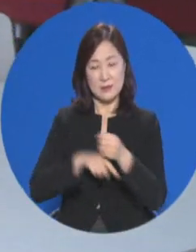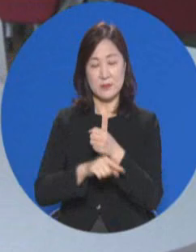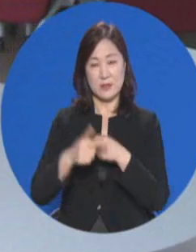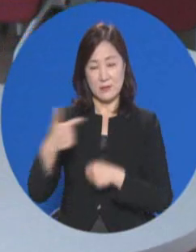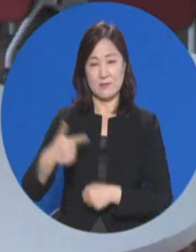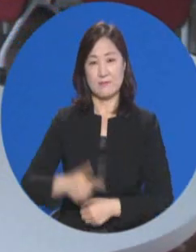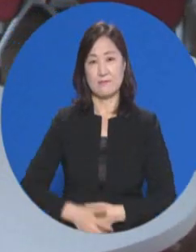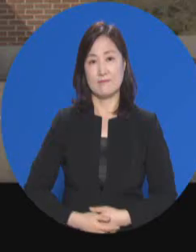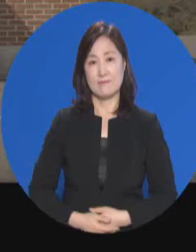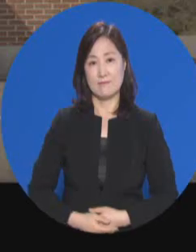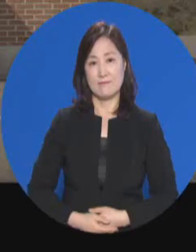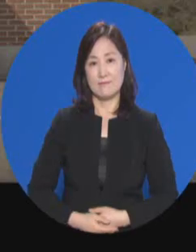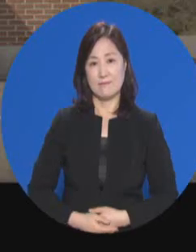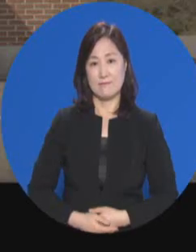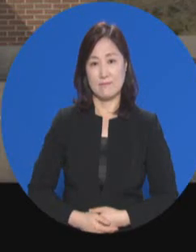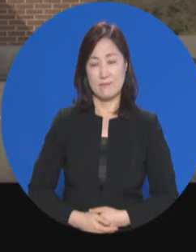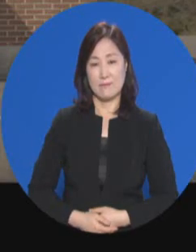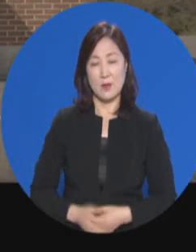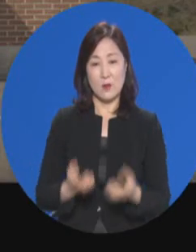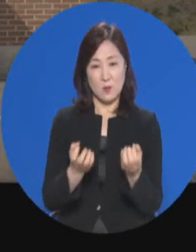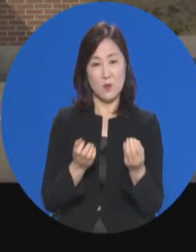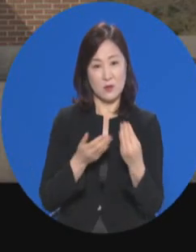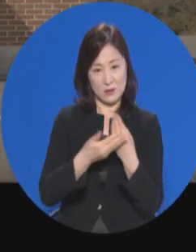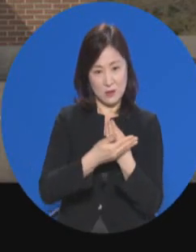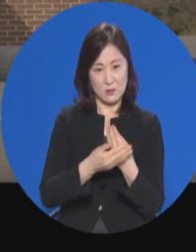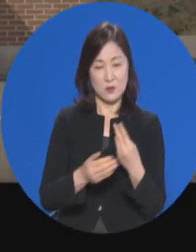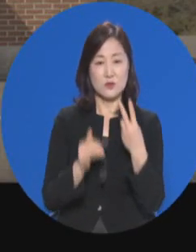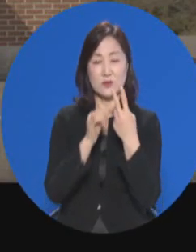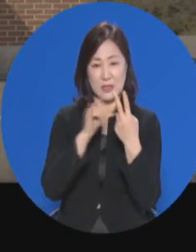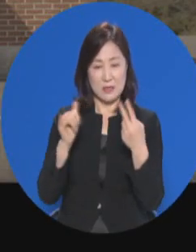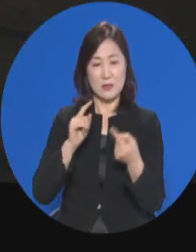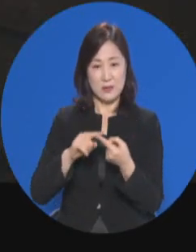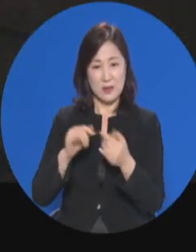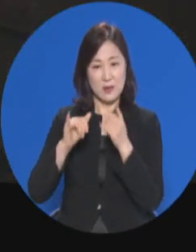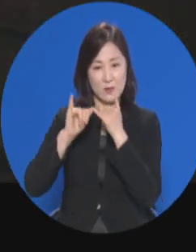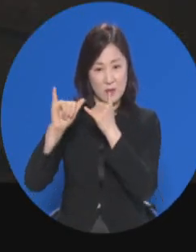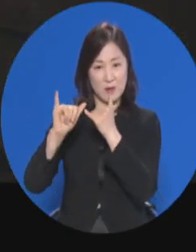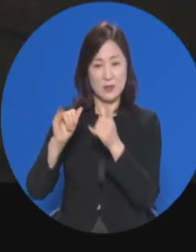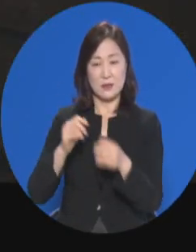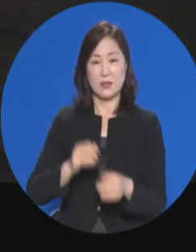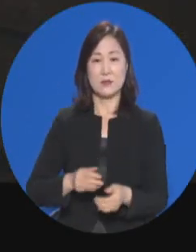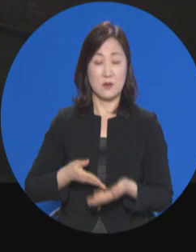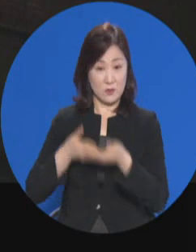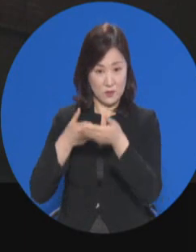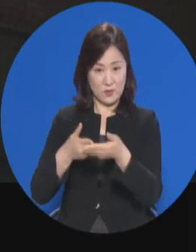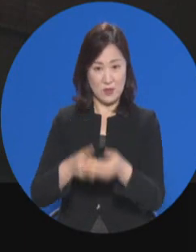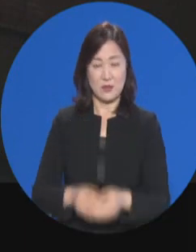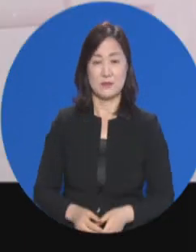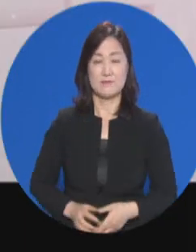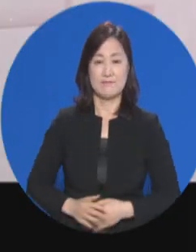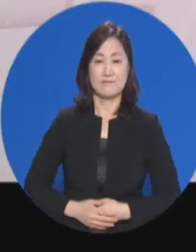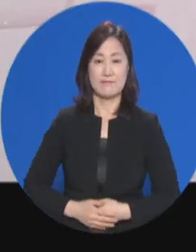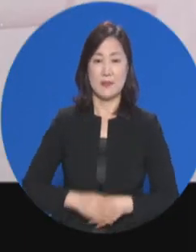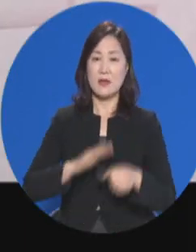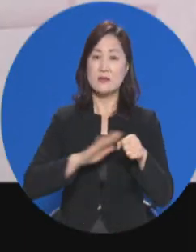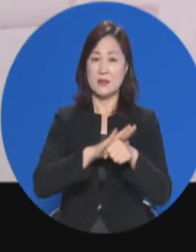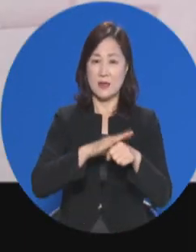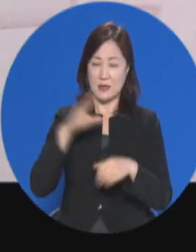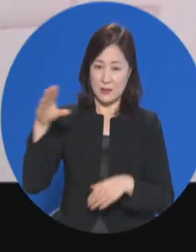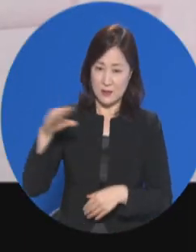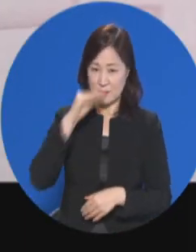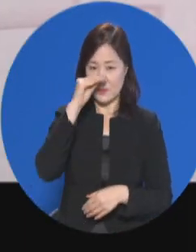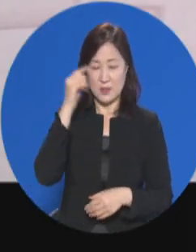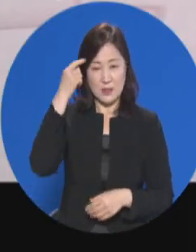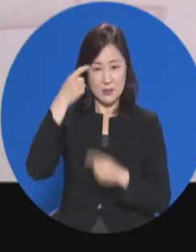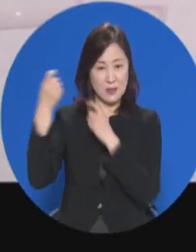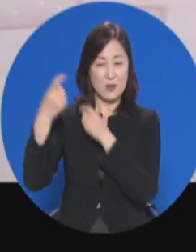분위기입니다. 공소록도의 두 간호사에 대한 노벨 평화상 재도전은 숭고한 인류애와 희생 정신을 기억하기